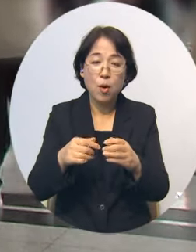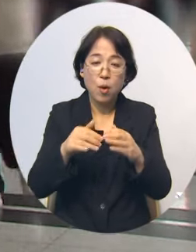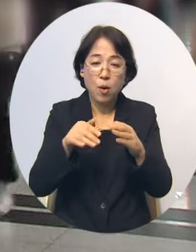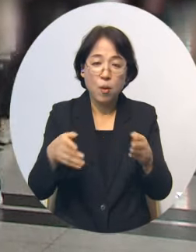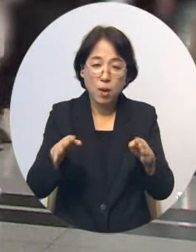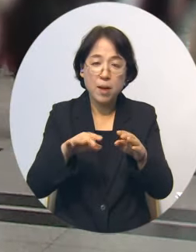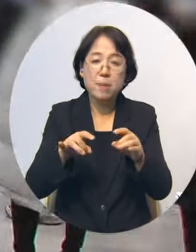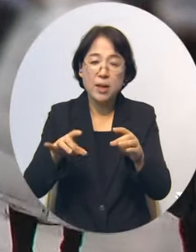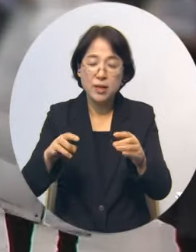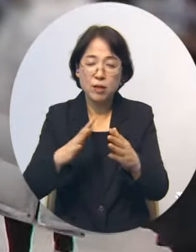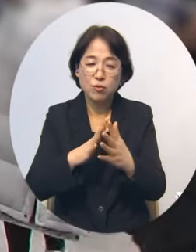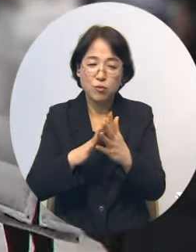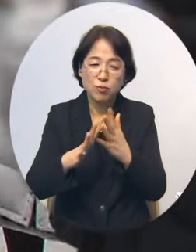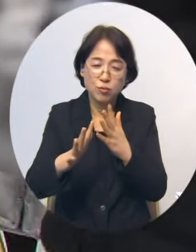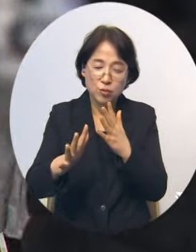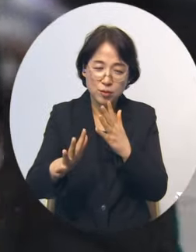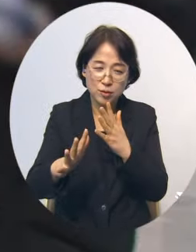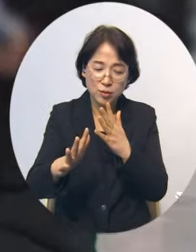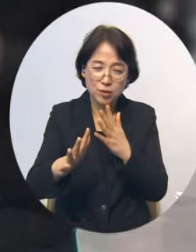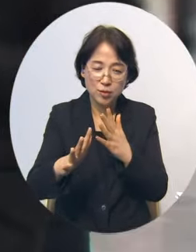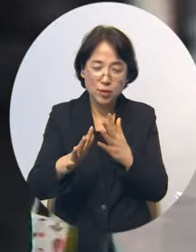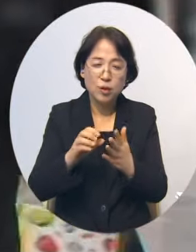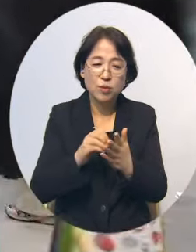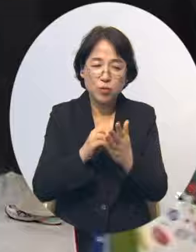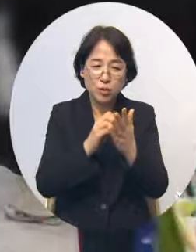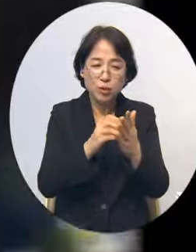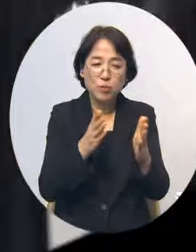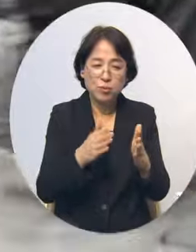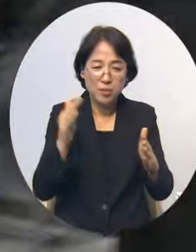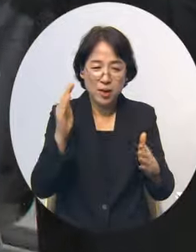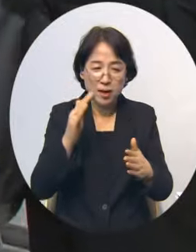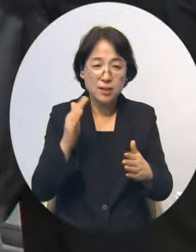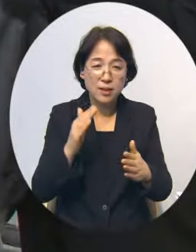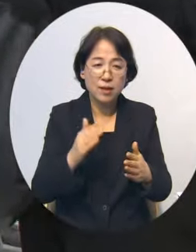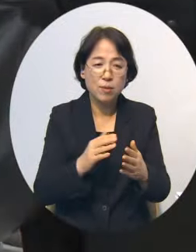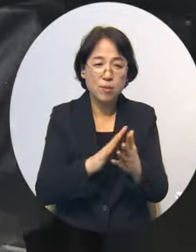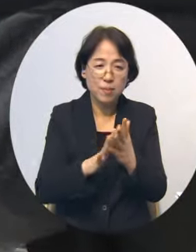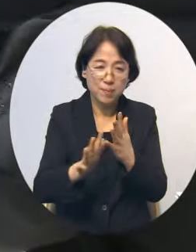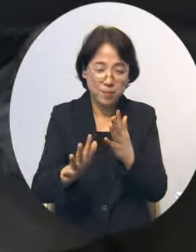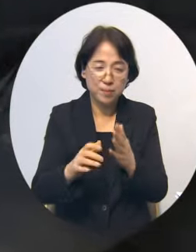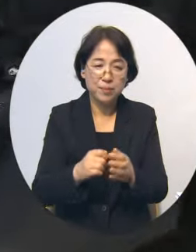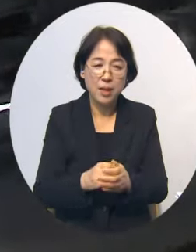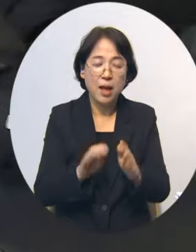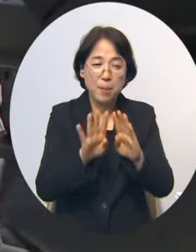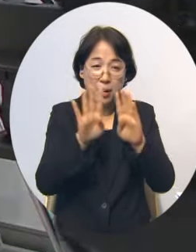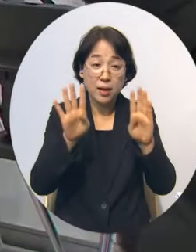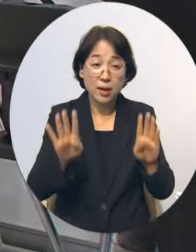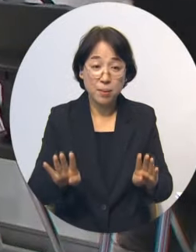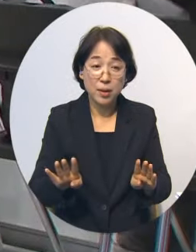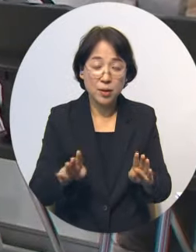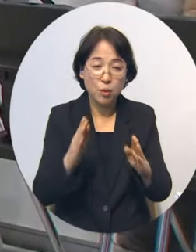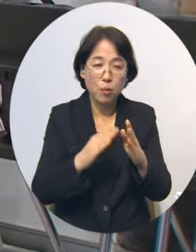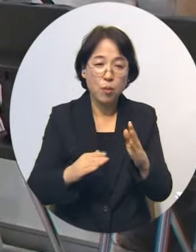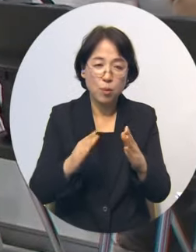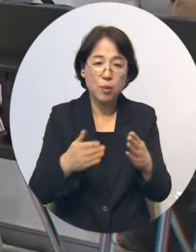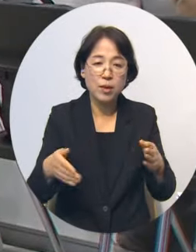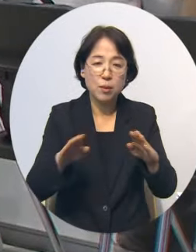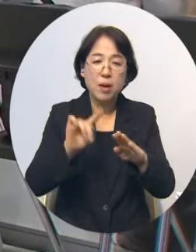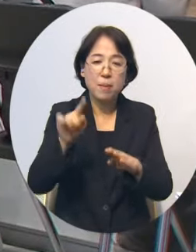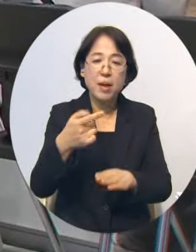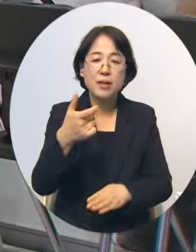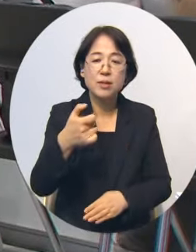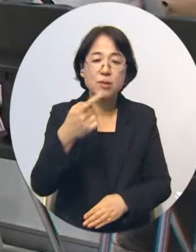2 30대 취업 준비생들 발디딜 틈이 없습니다 이번 채용박람회에는 공공기관 백신 한